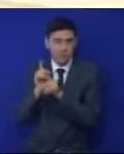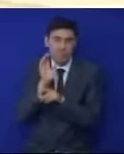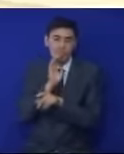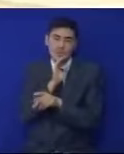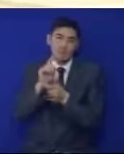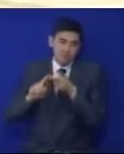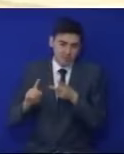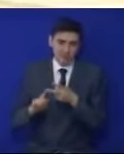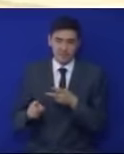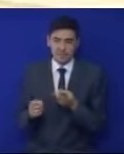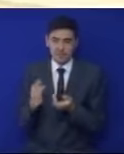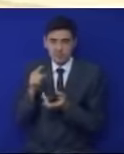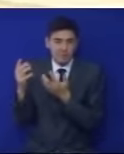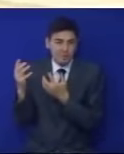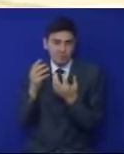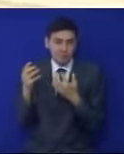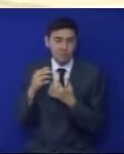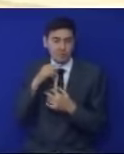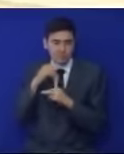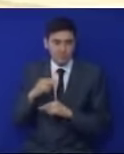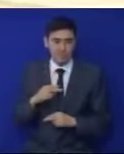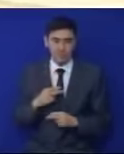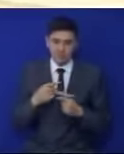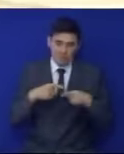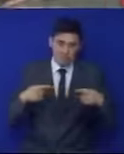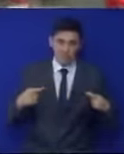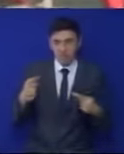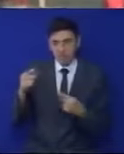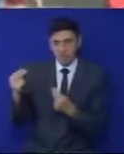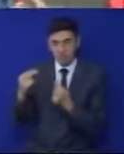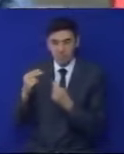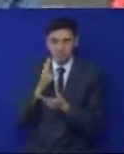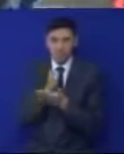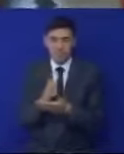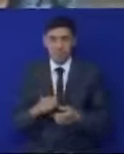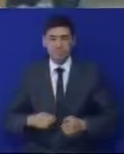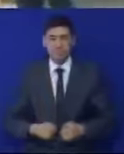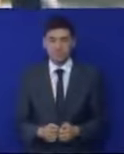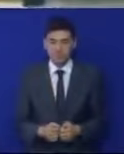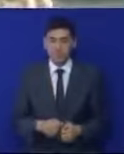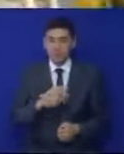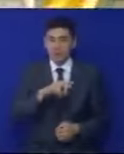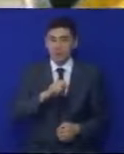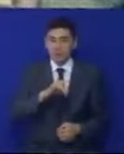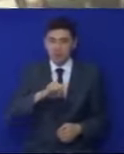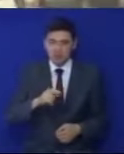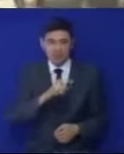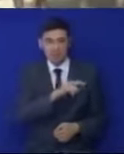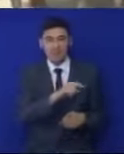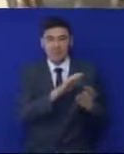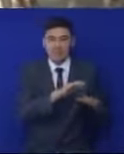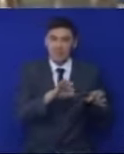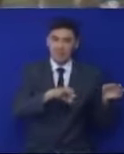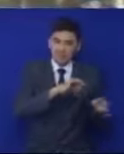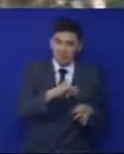кеткен. Әр күн қызыққа толы, әртүрлі шаралармен өтеді. Биыл қала сыртындағы лагерлерде жетім және аз